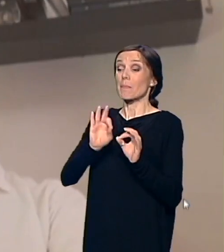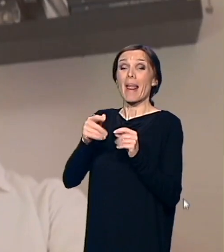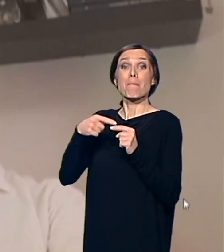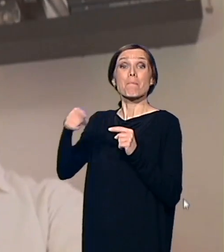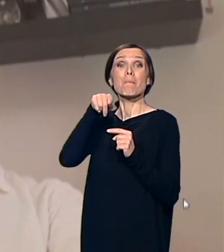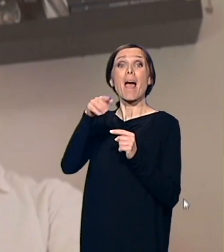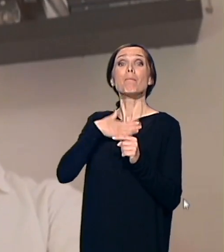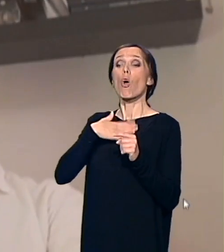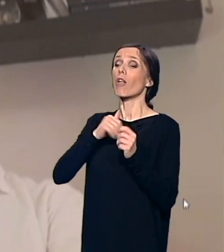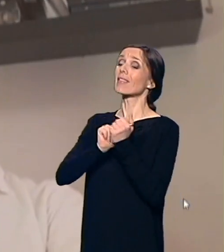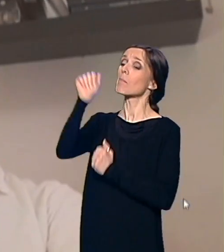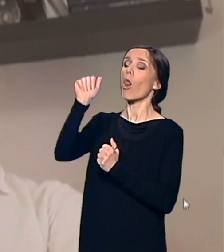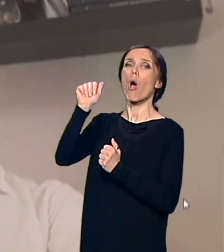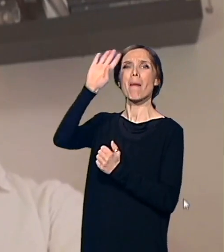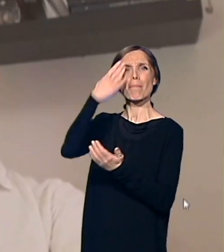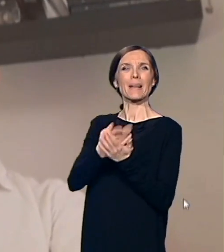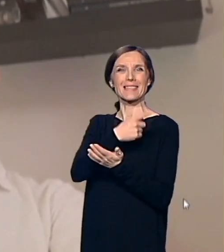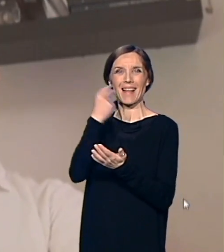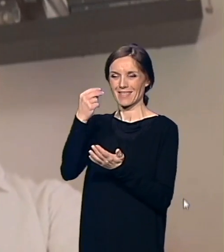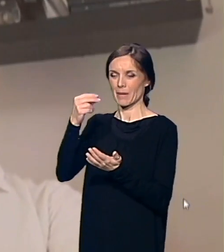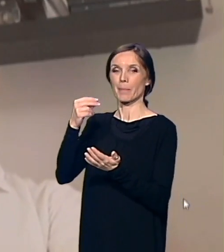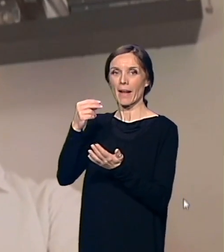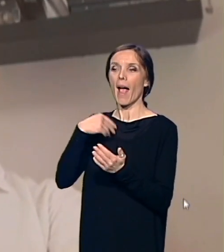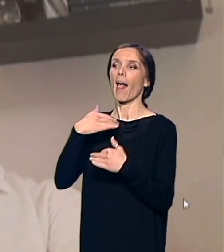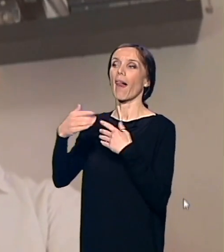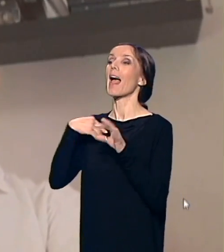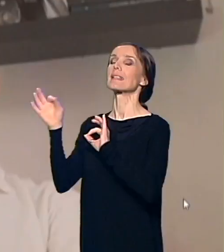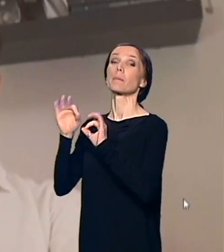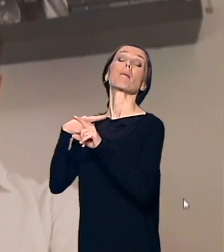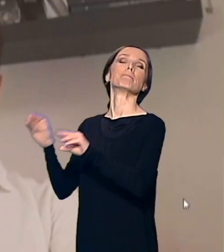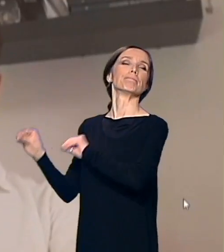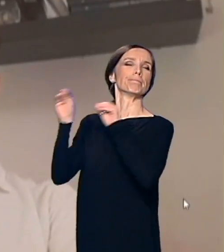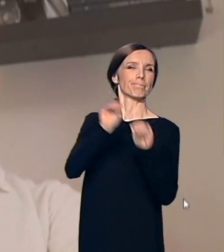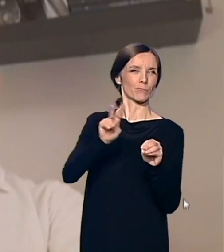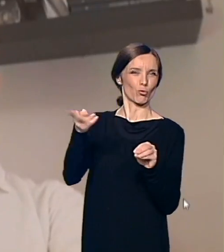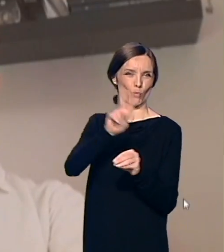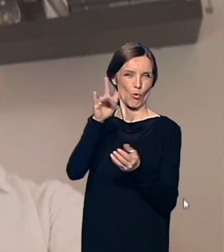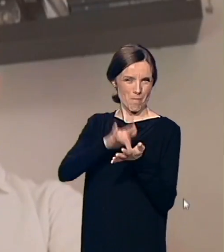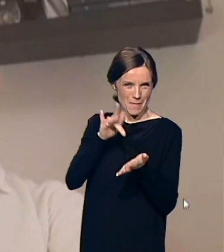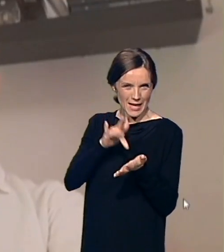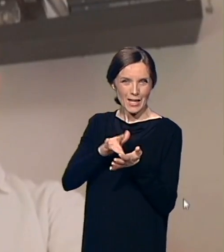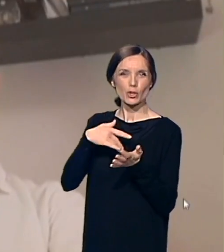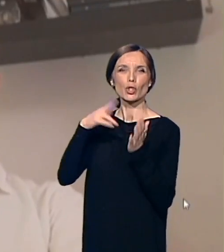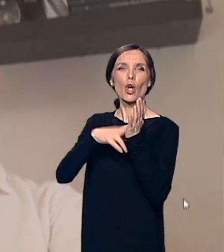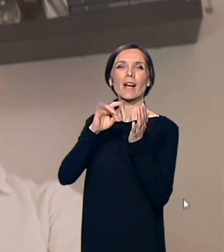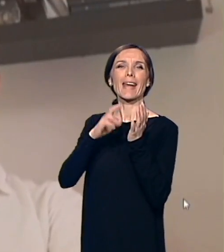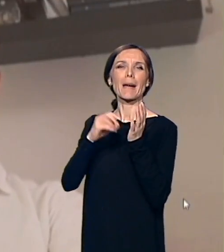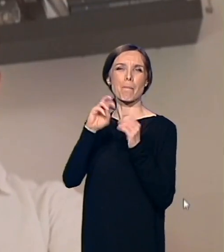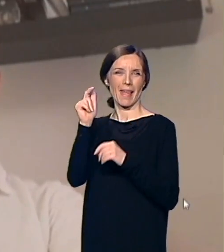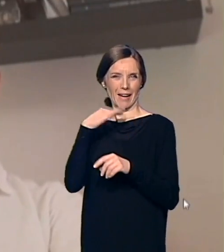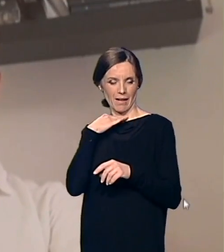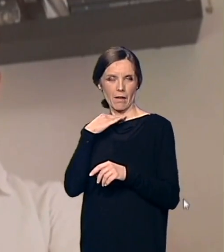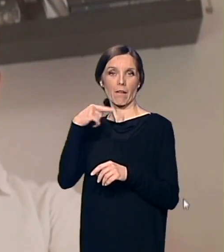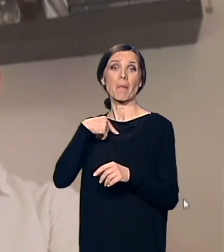polako tražim drugi posao i preselili smo se u Nürnberg. Zaposlio sam se u gradskoj bolnici u